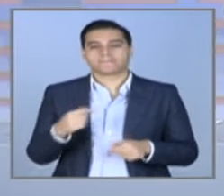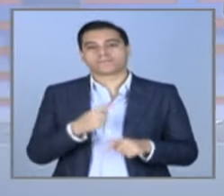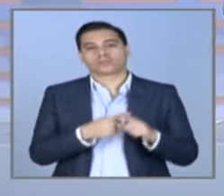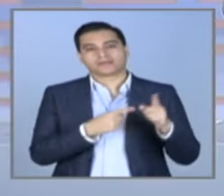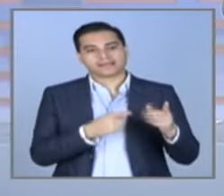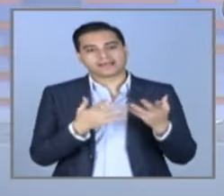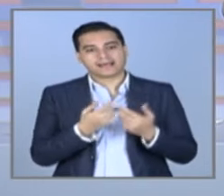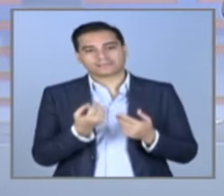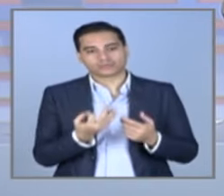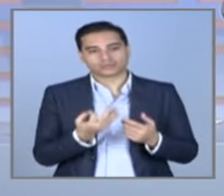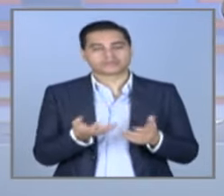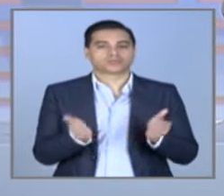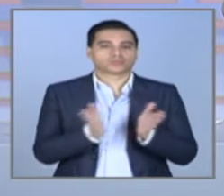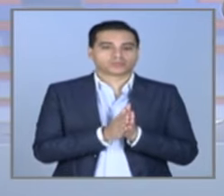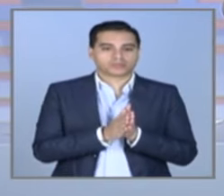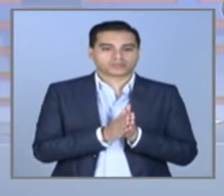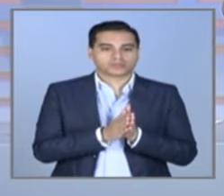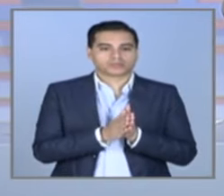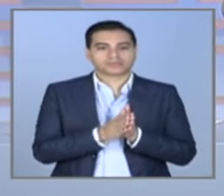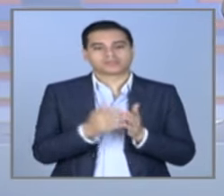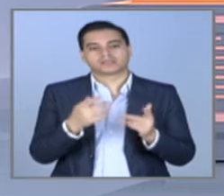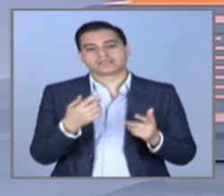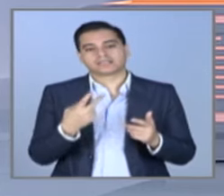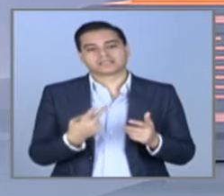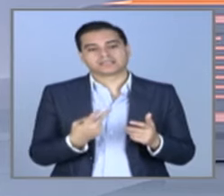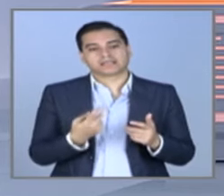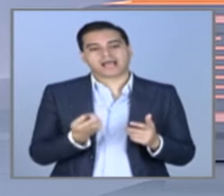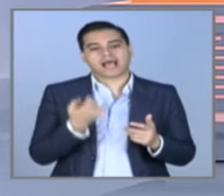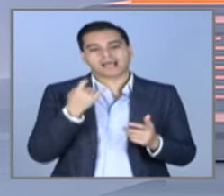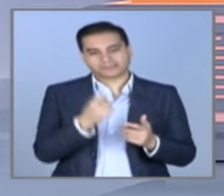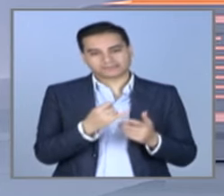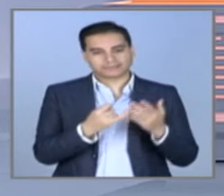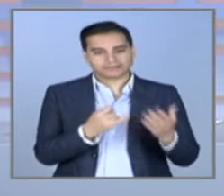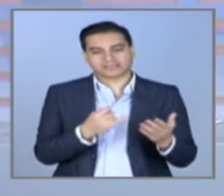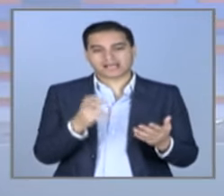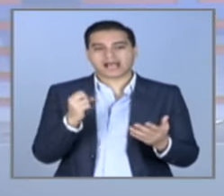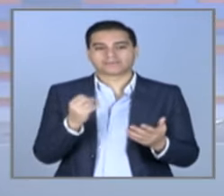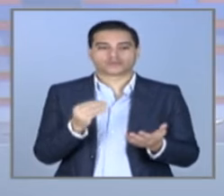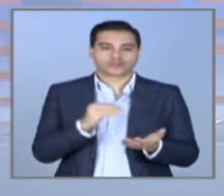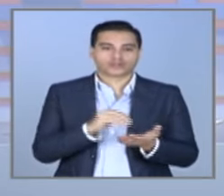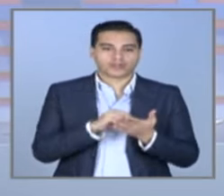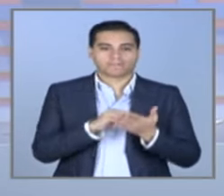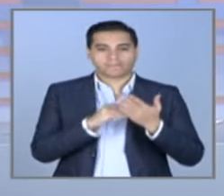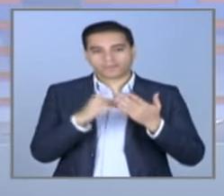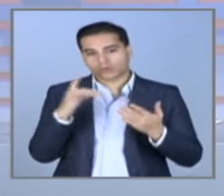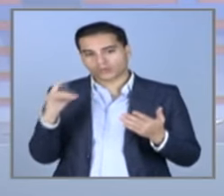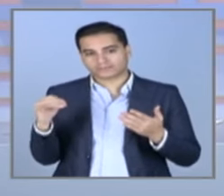شروق 35 بقيته 70 50 50 25